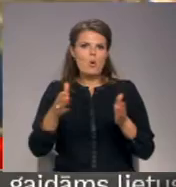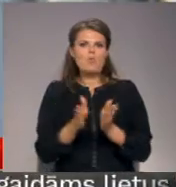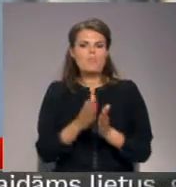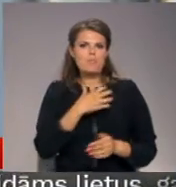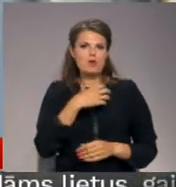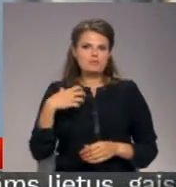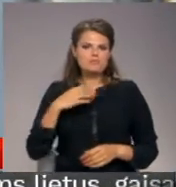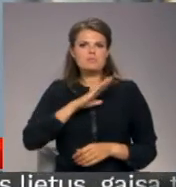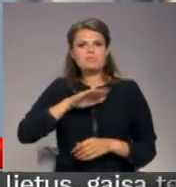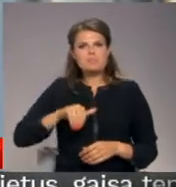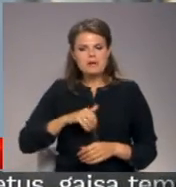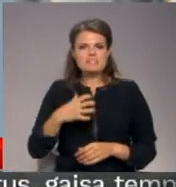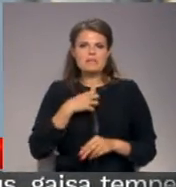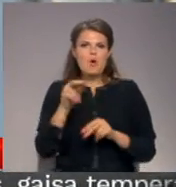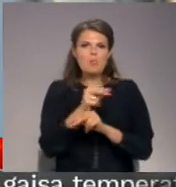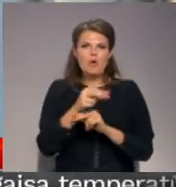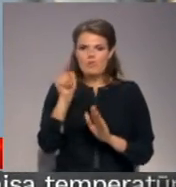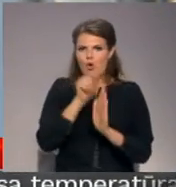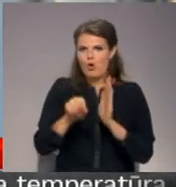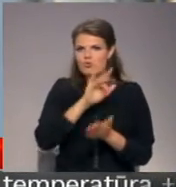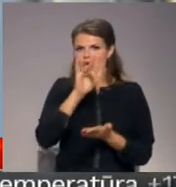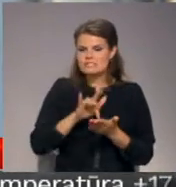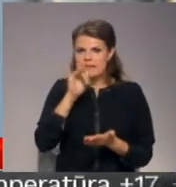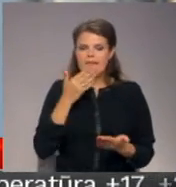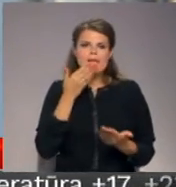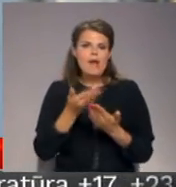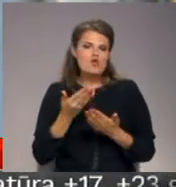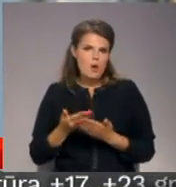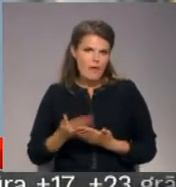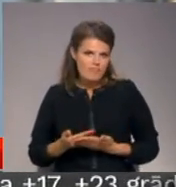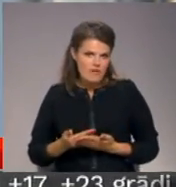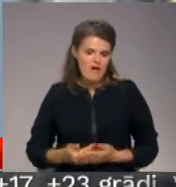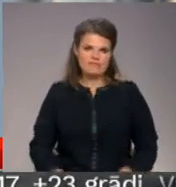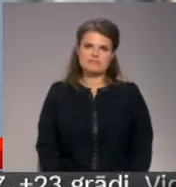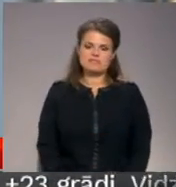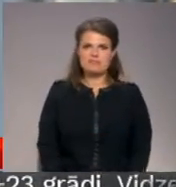pēc slimību profilakses un kontrolas centra rekomendācijām. Madara Līcīte, Latvijas televīzija.